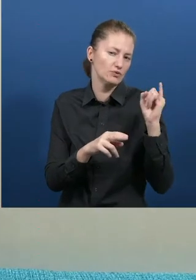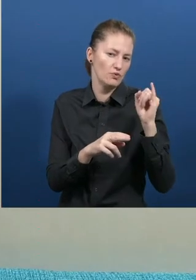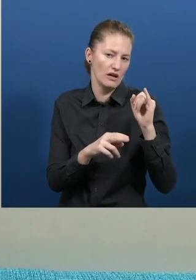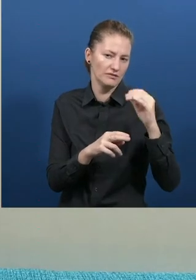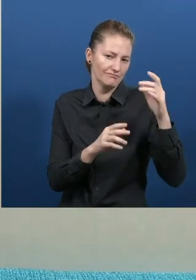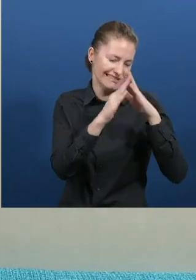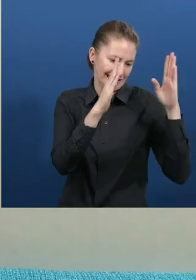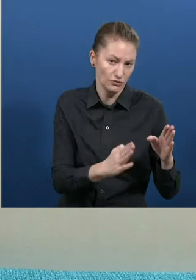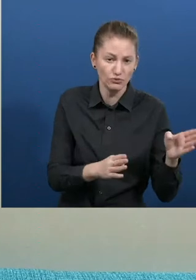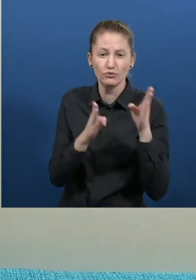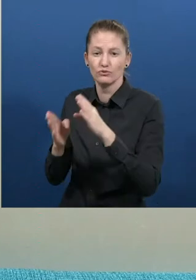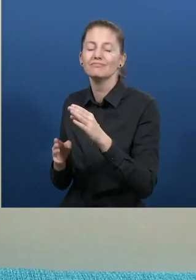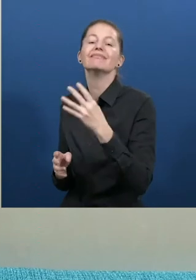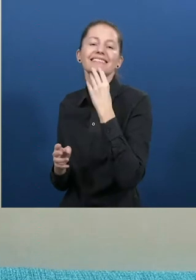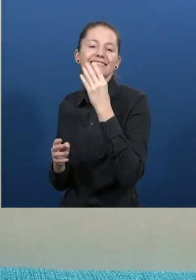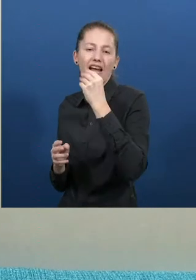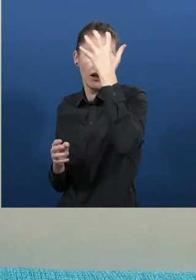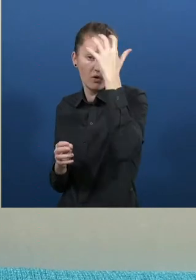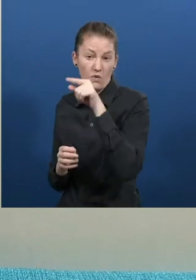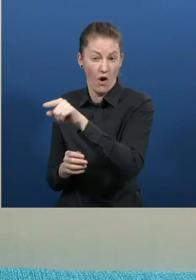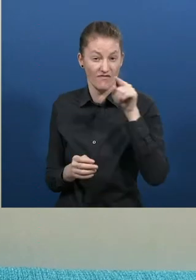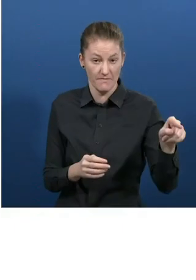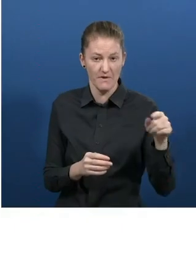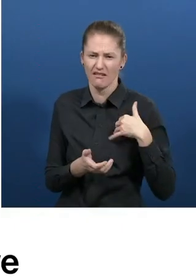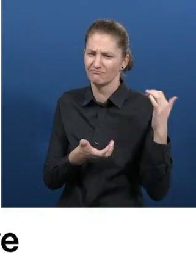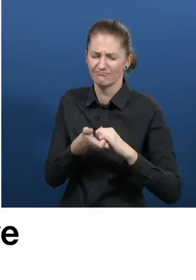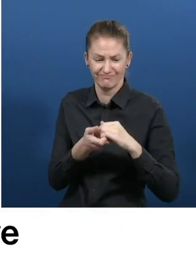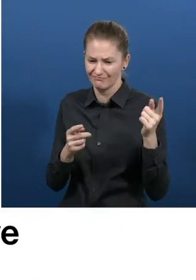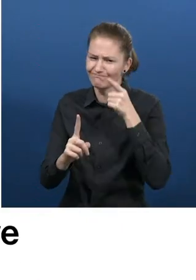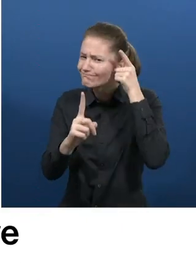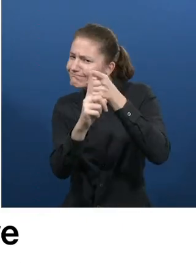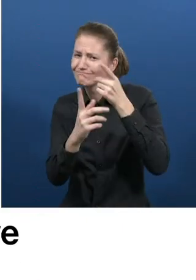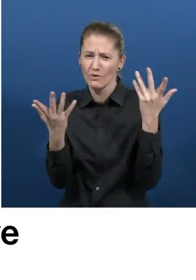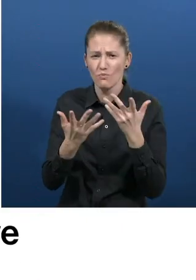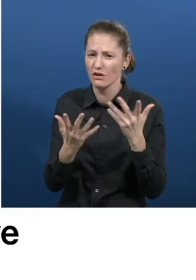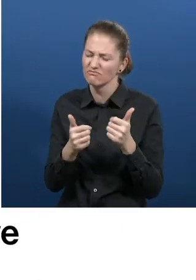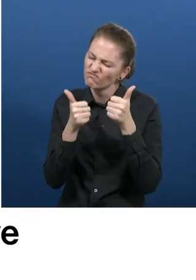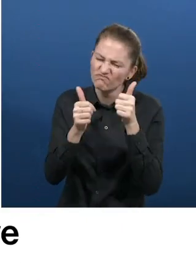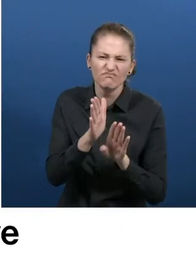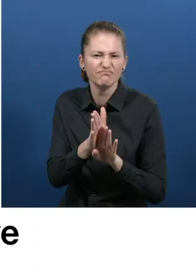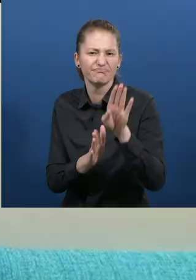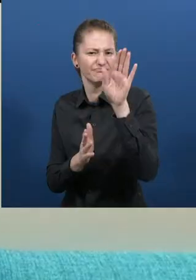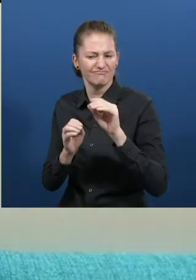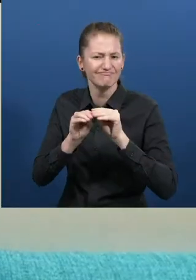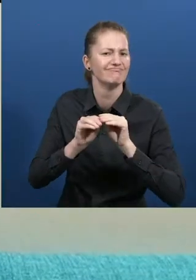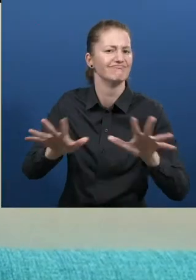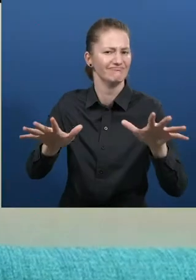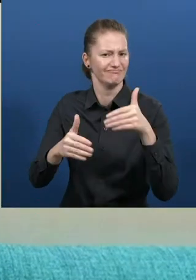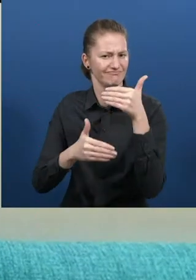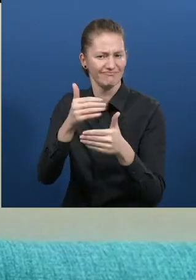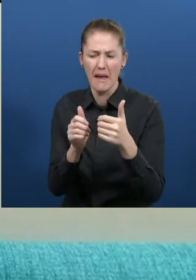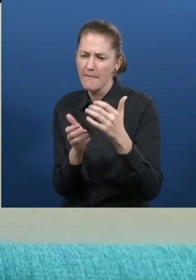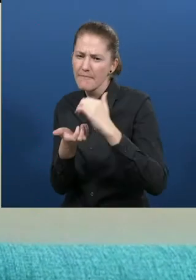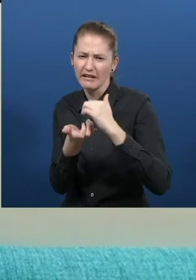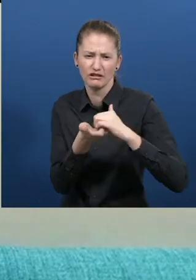כן על שיתופי פעולה עם מעסיקים ופילנטרופים. What is unique and innovative about TAP? 17,000